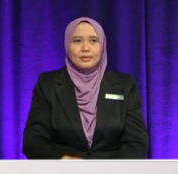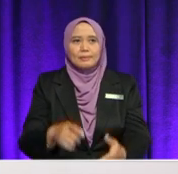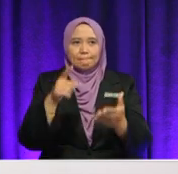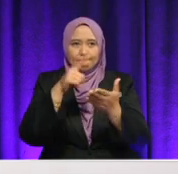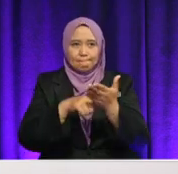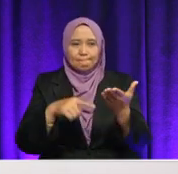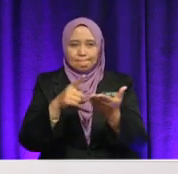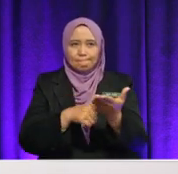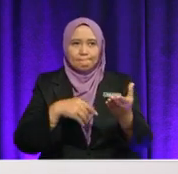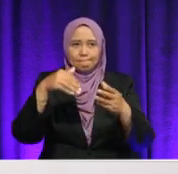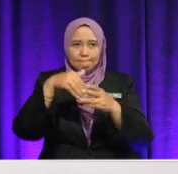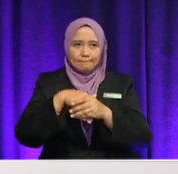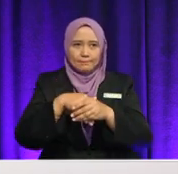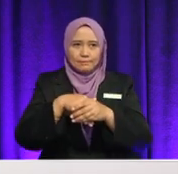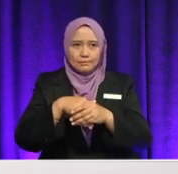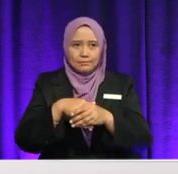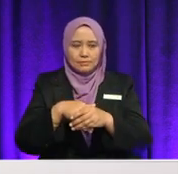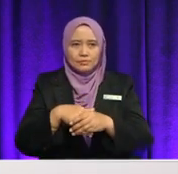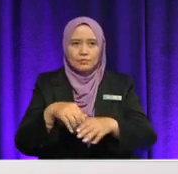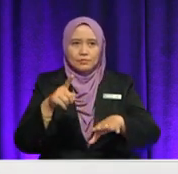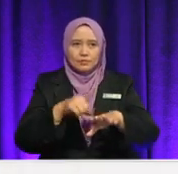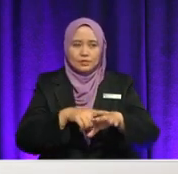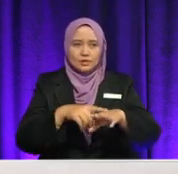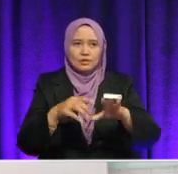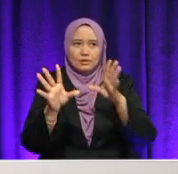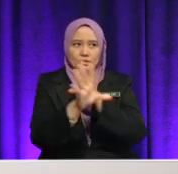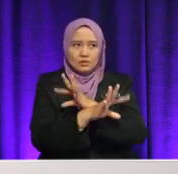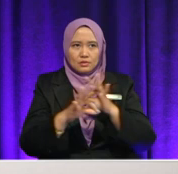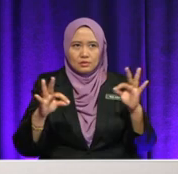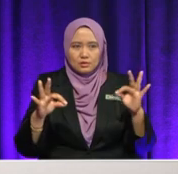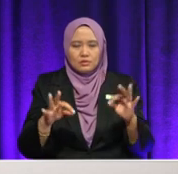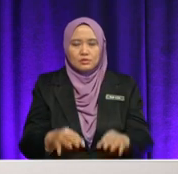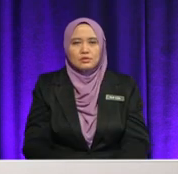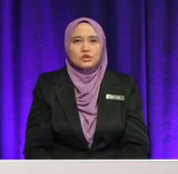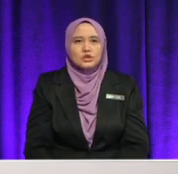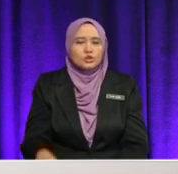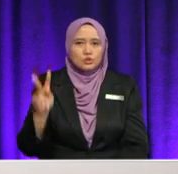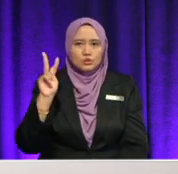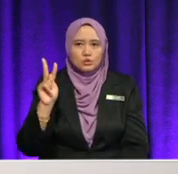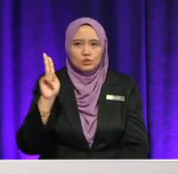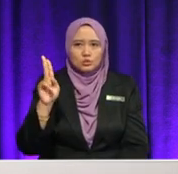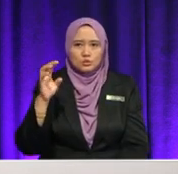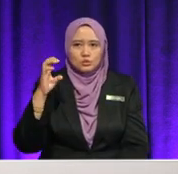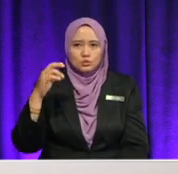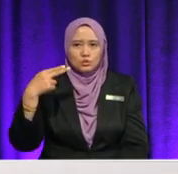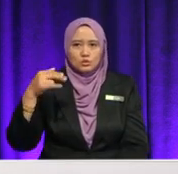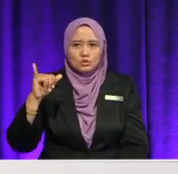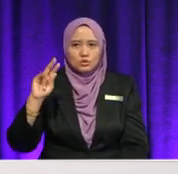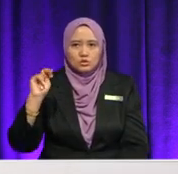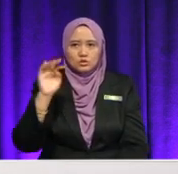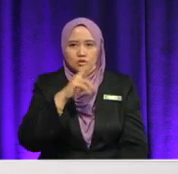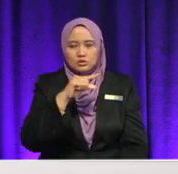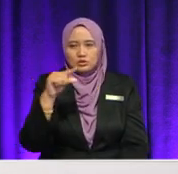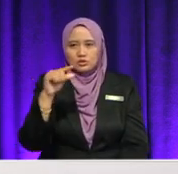adalah melibatkan kawasan kucing dan sibuk sebanyak 9 kawasan dikucing dan 9 kawasan